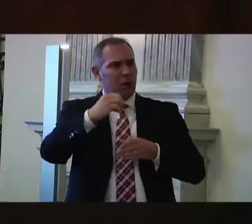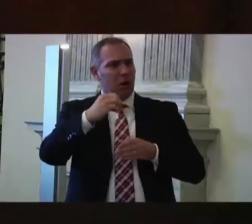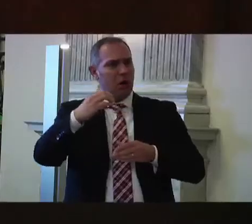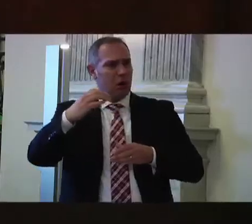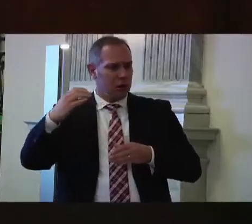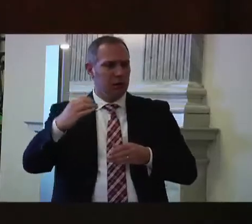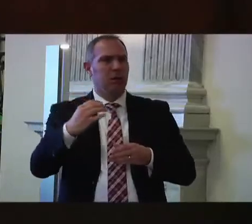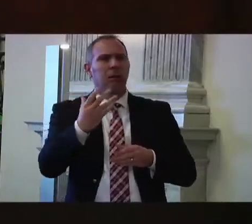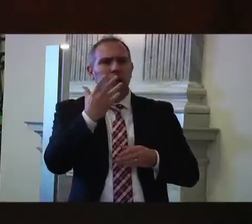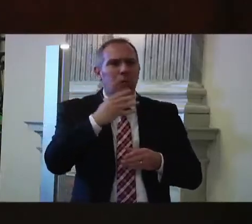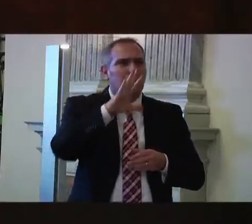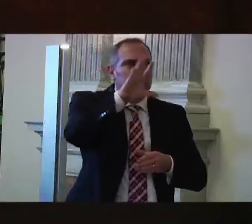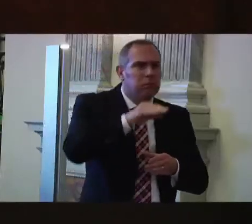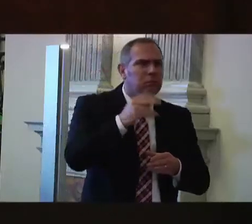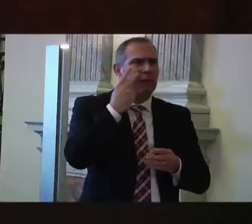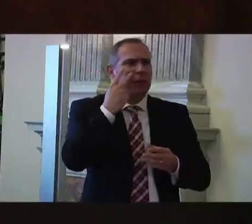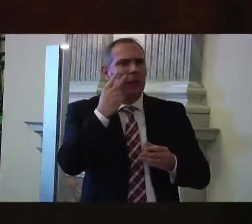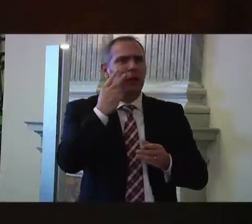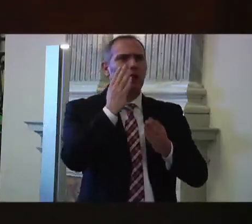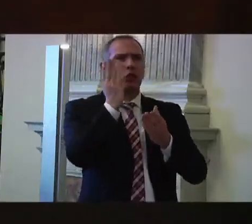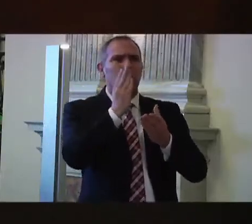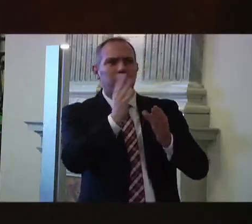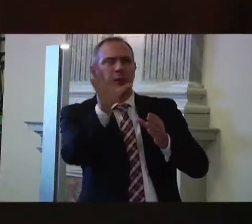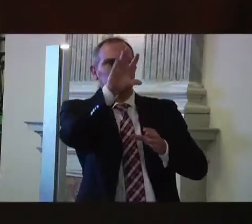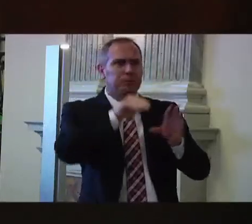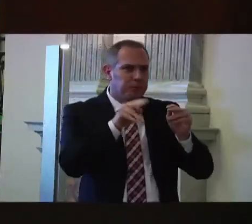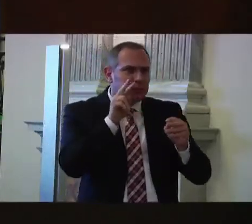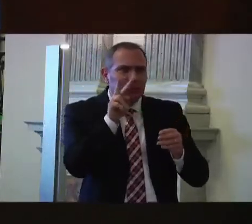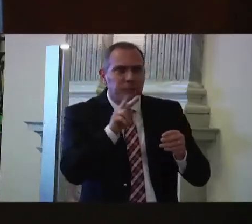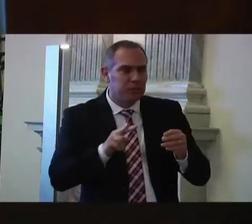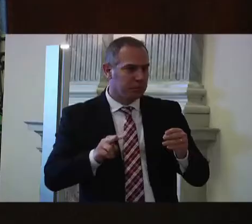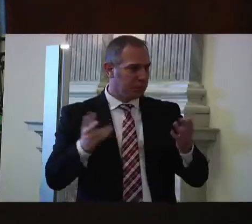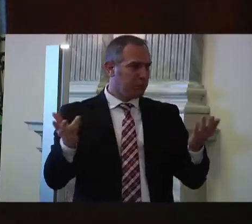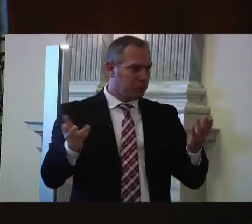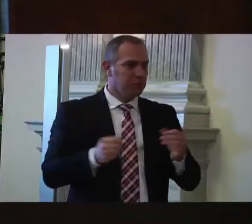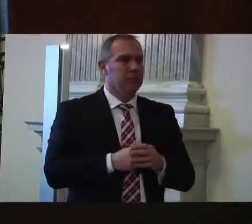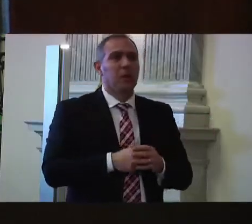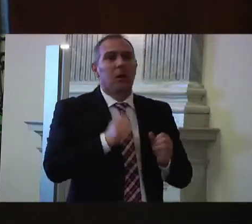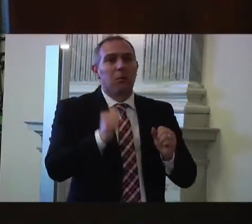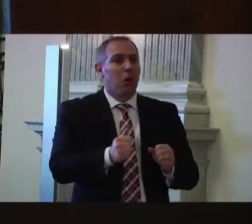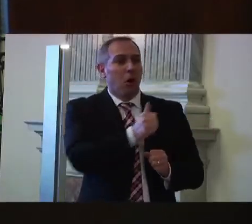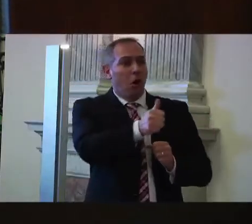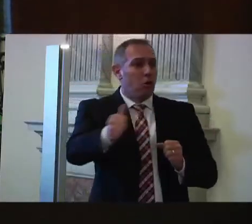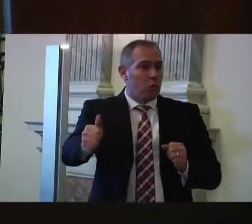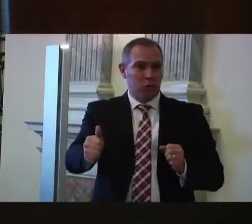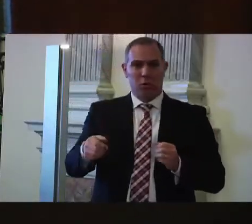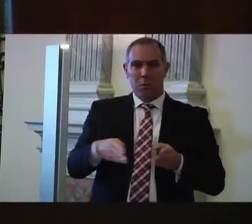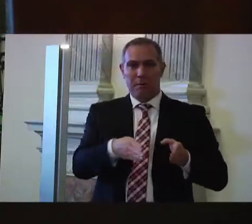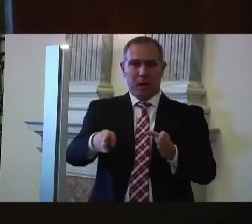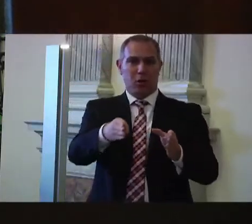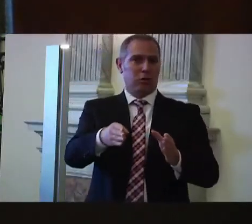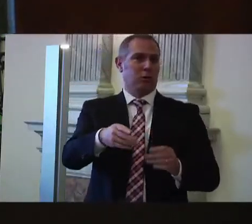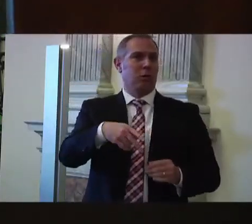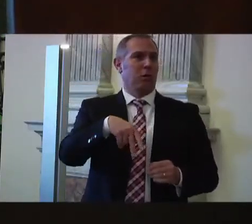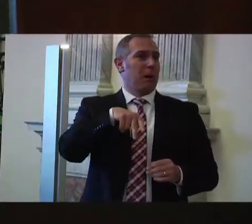perché all'inizio parlavo di possibilità di veramente personalizzare il percorso. Se per interesse